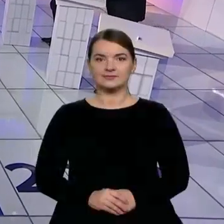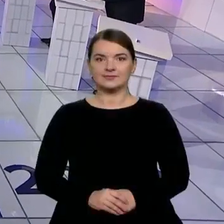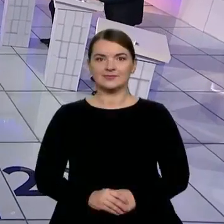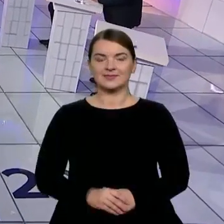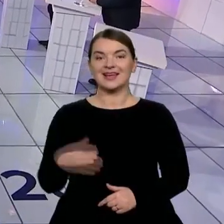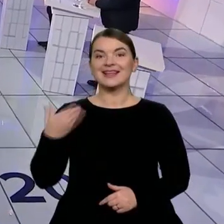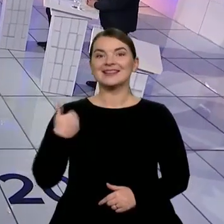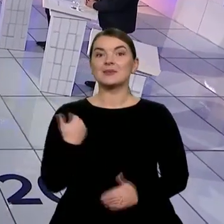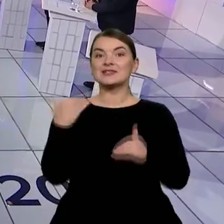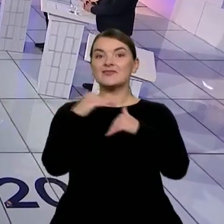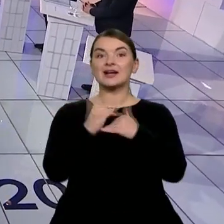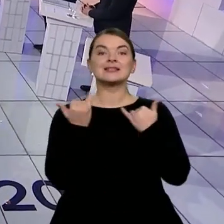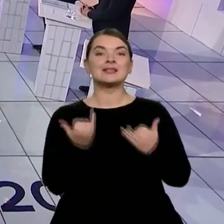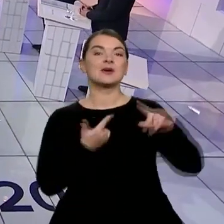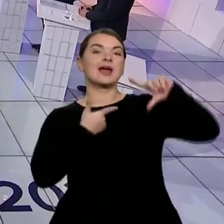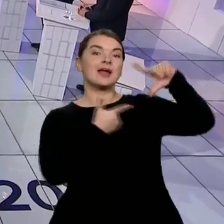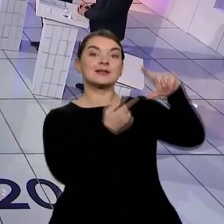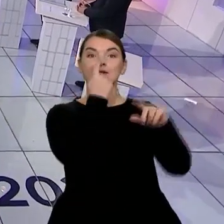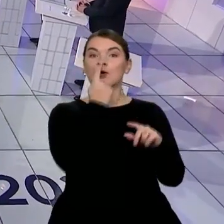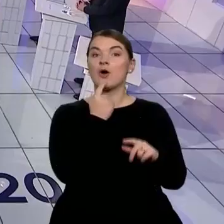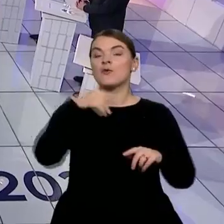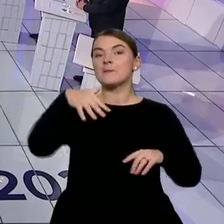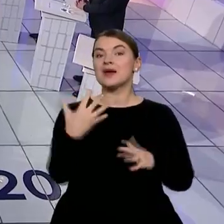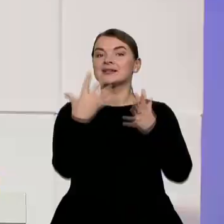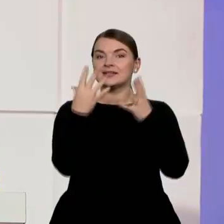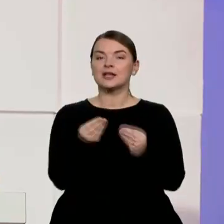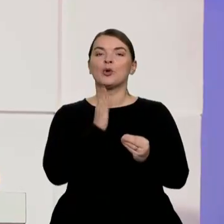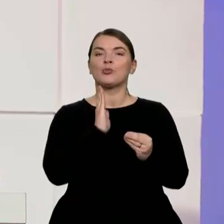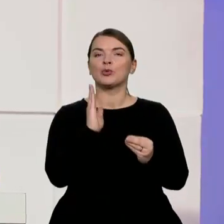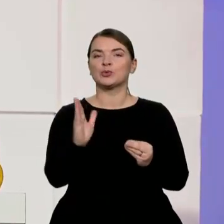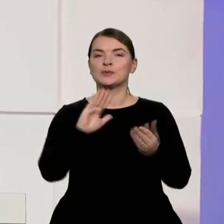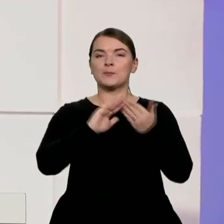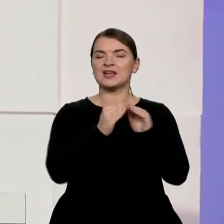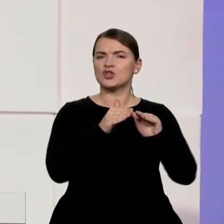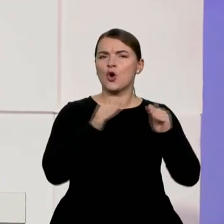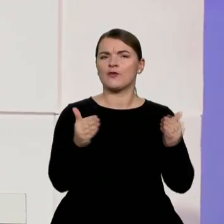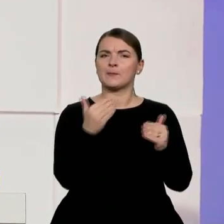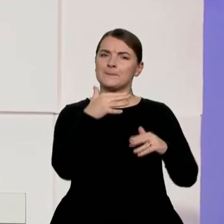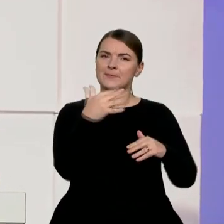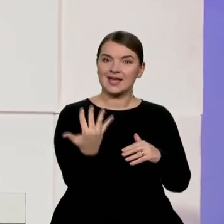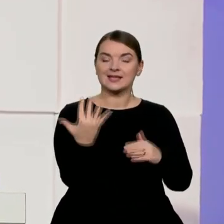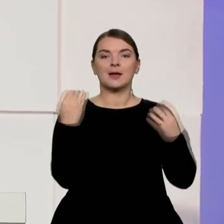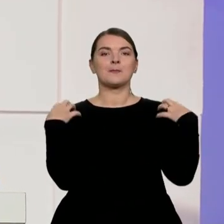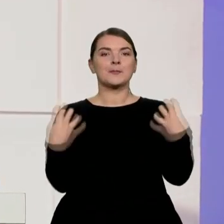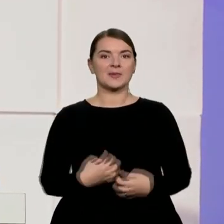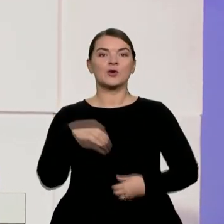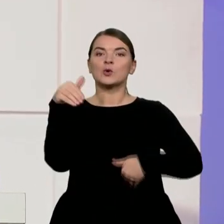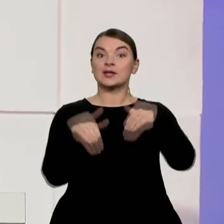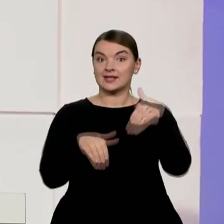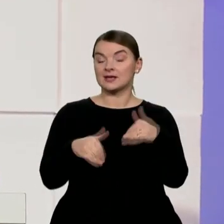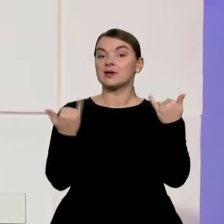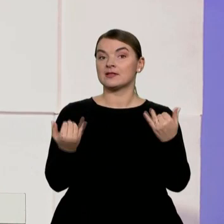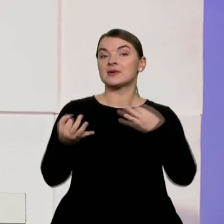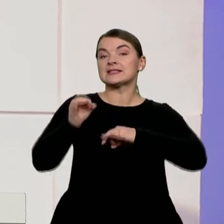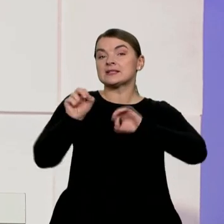Labas vakaras, LRT eteryje šių metų kovo 5-ąją vykstantiems 5 didžiųjų Lietuvos miestų merų rinkimams skirta diskusijų laida,